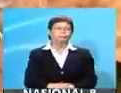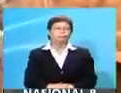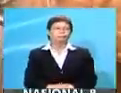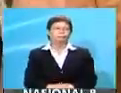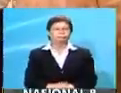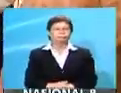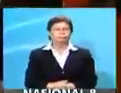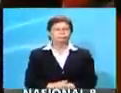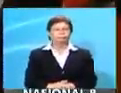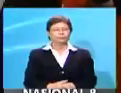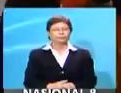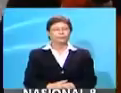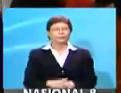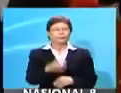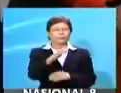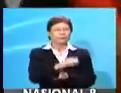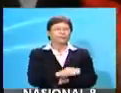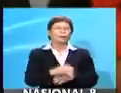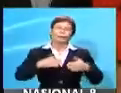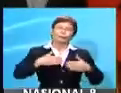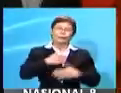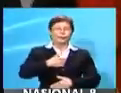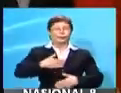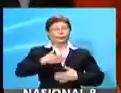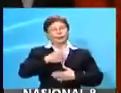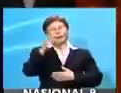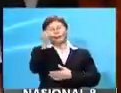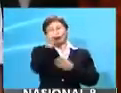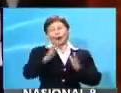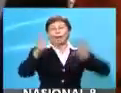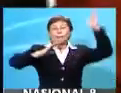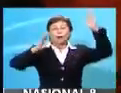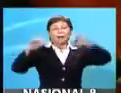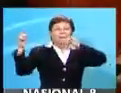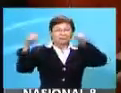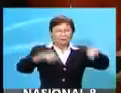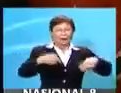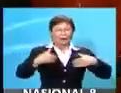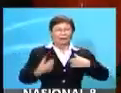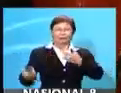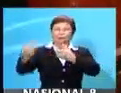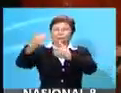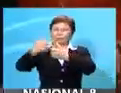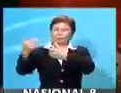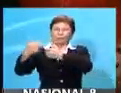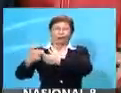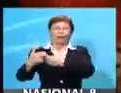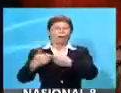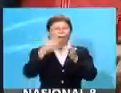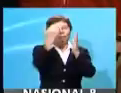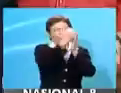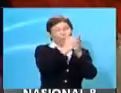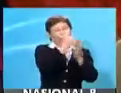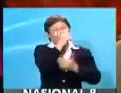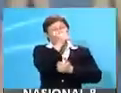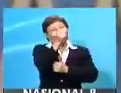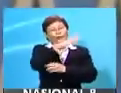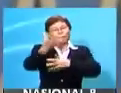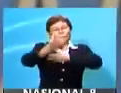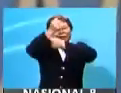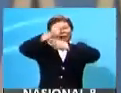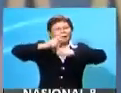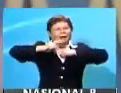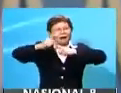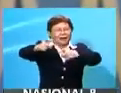industri asasani di samping dihiburkan dengan persembahan artis tempatan hadirin turut menyertai beberapa acara menarik dengan memenangi